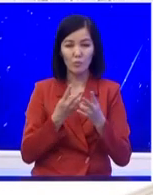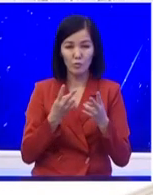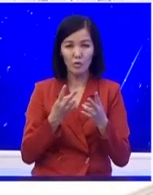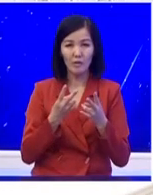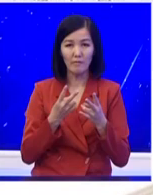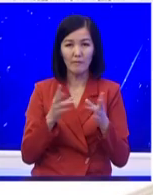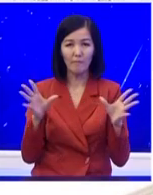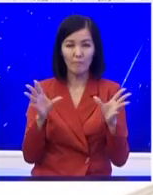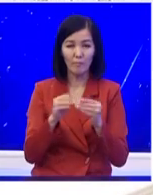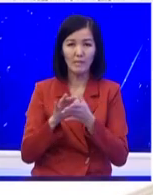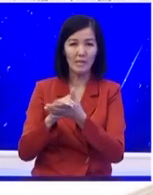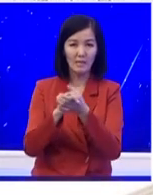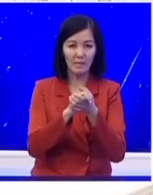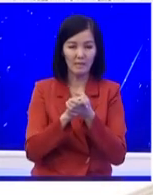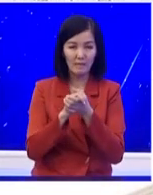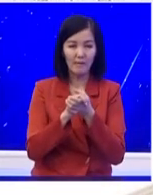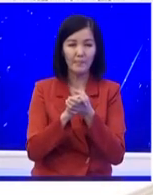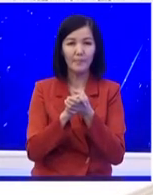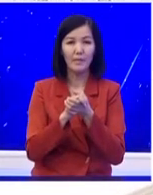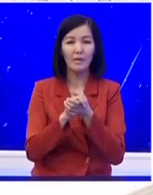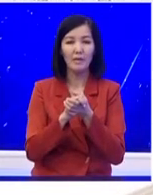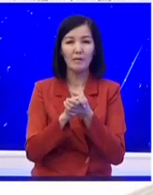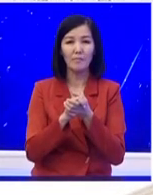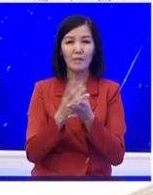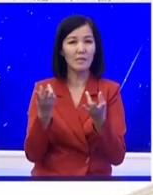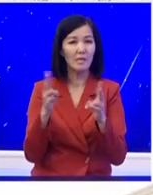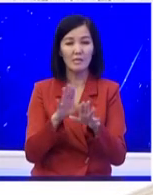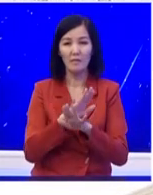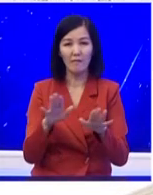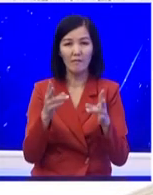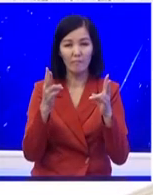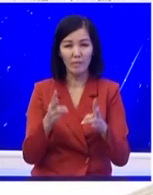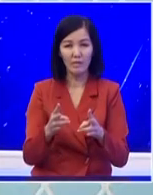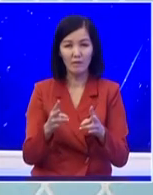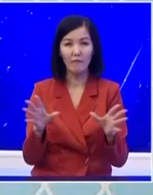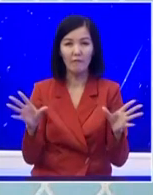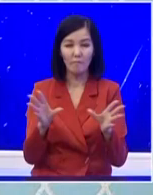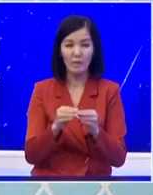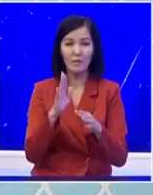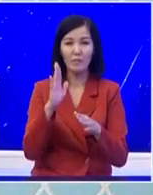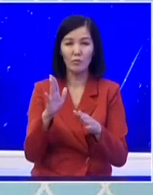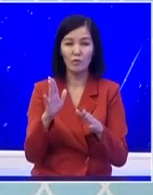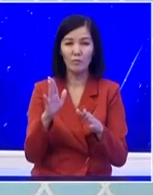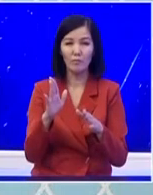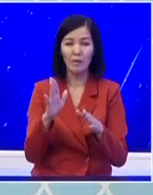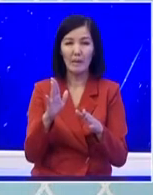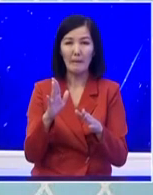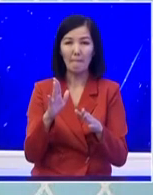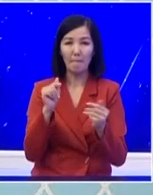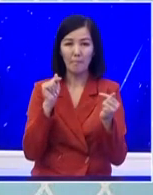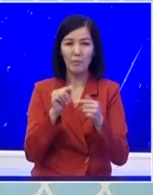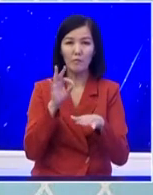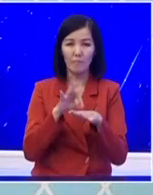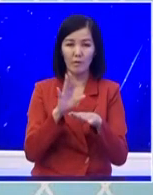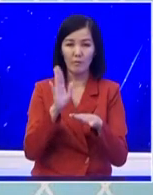никогда, нужно проявить наше единство. Мы никого не оставим в беде и будем биться за жизнь и здоровье каждого